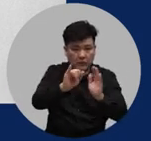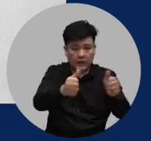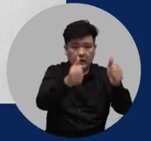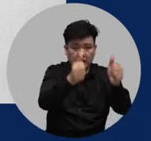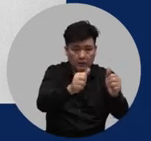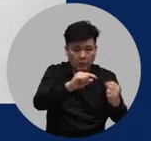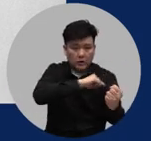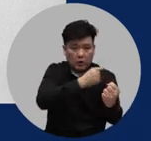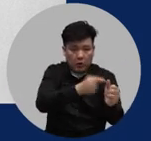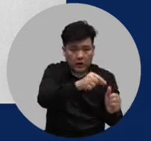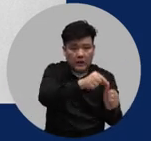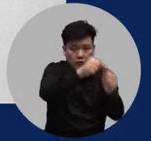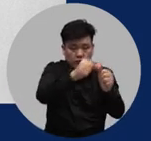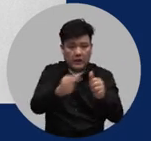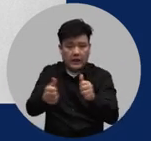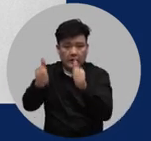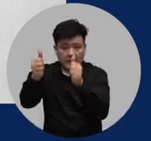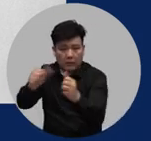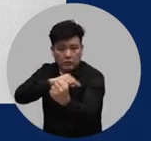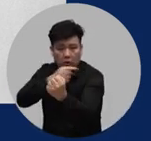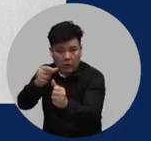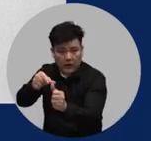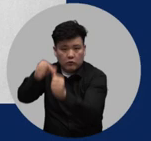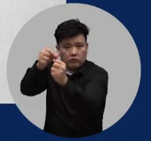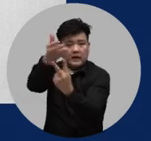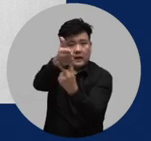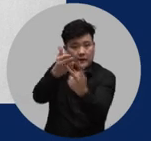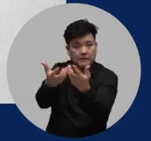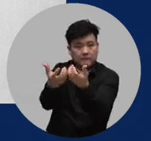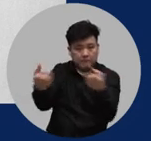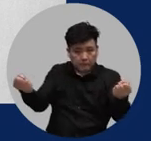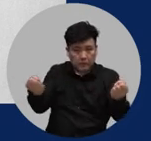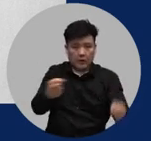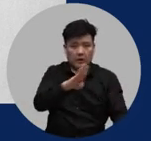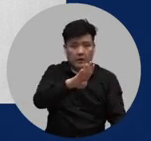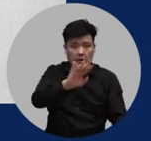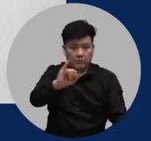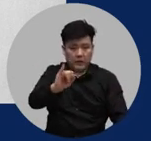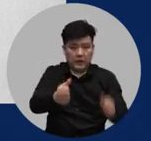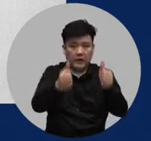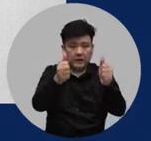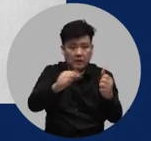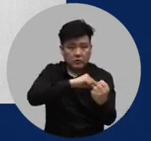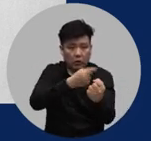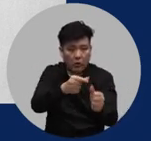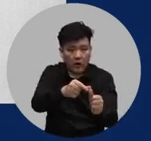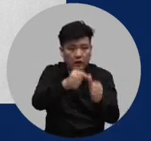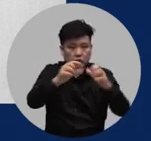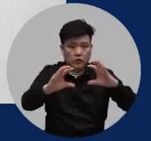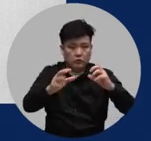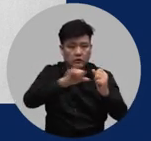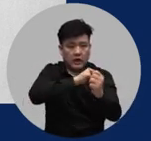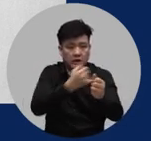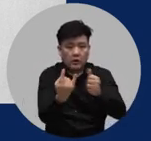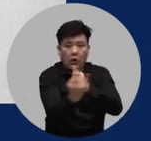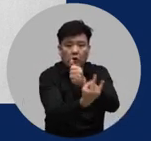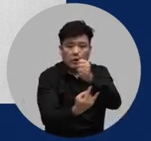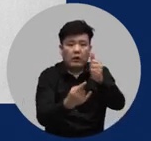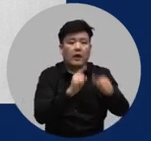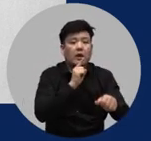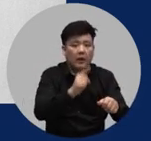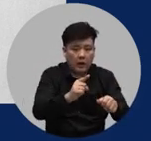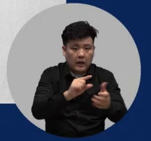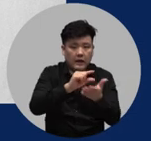권리구제나 사법적 권리구제 방법을 활용할 수 있습니다. 비사법적 권리구제로는